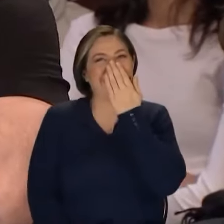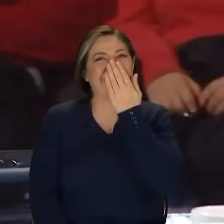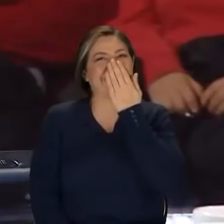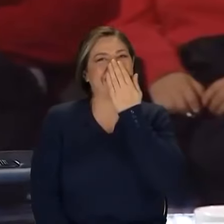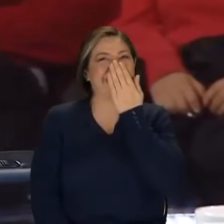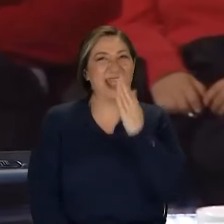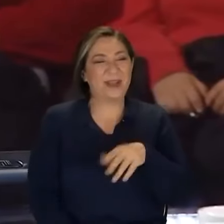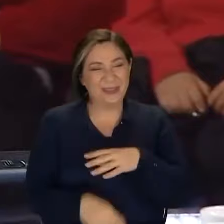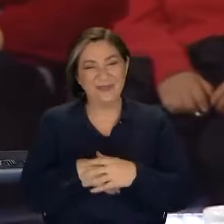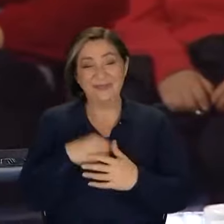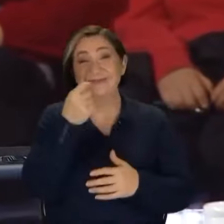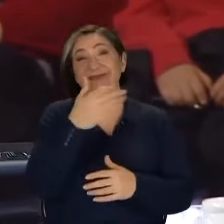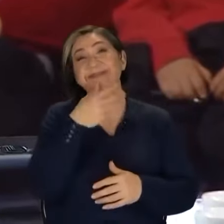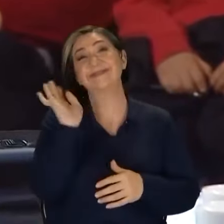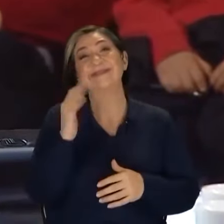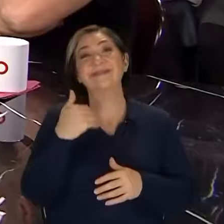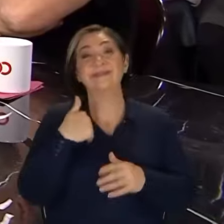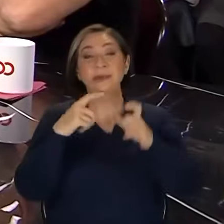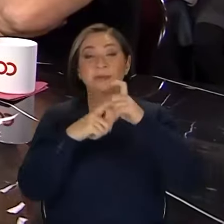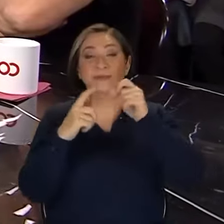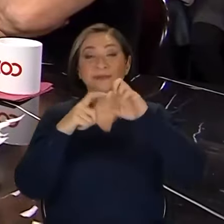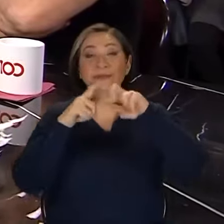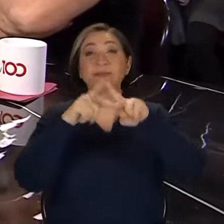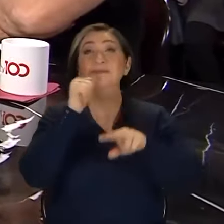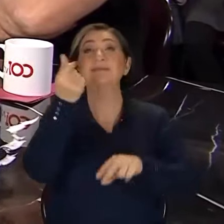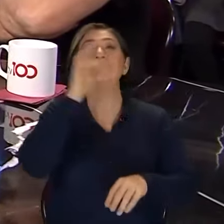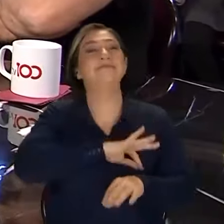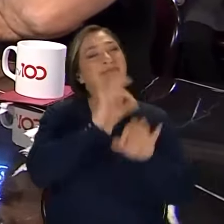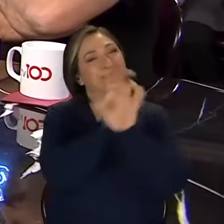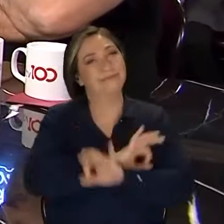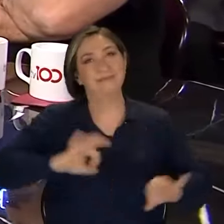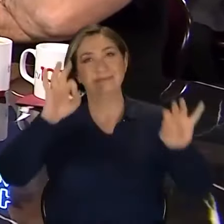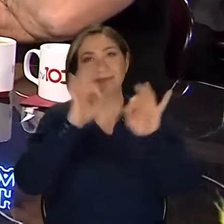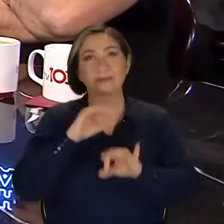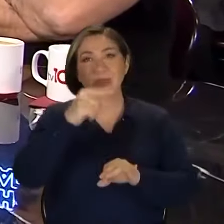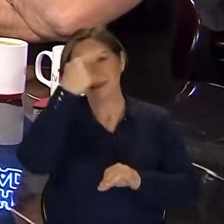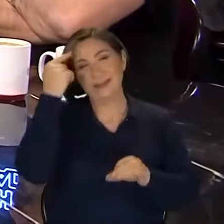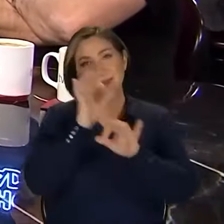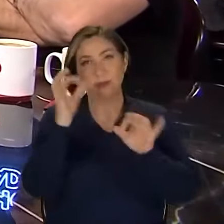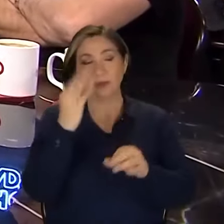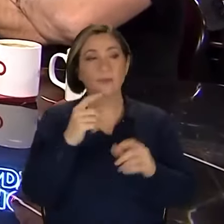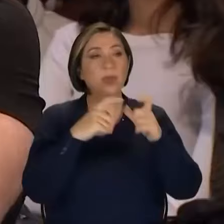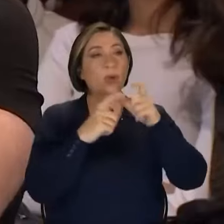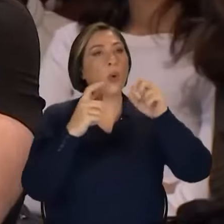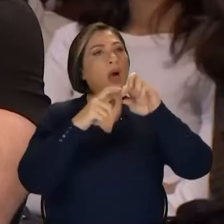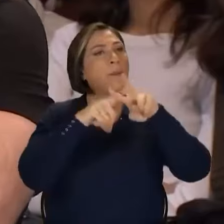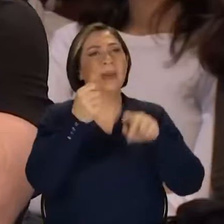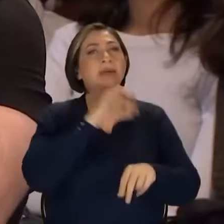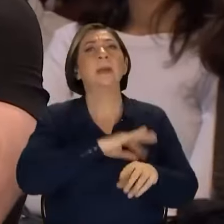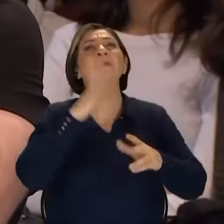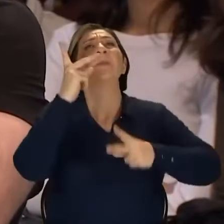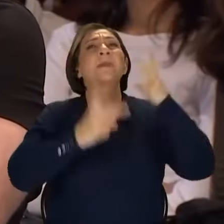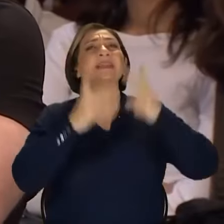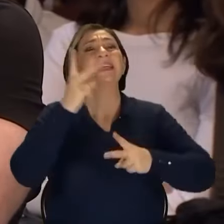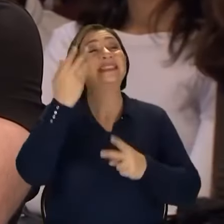dilerim parayı ben bilmiyorum ben goradan mesela hiç para kazanmadım diyil fakat Evet orada bir şanssızlıklar oldu Goran hiç para ya bazen